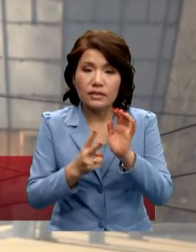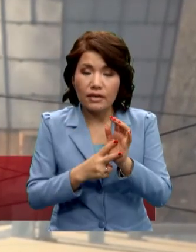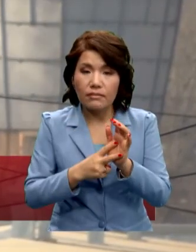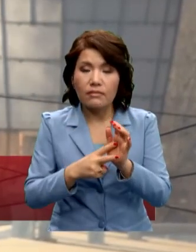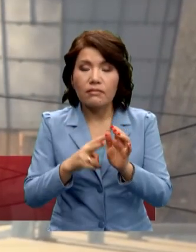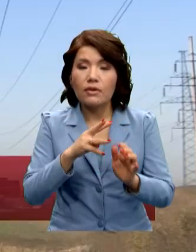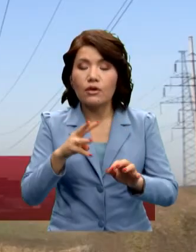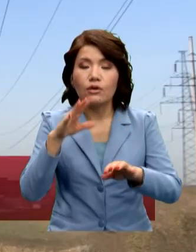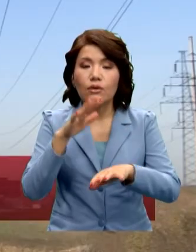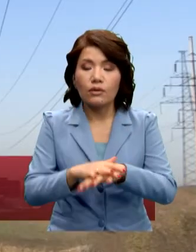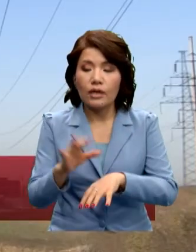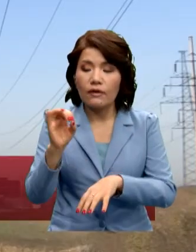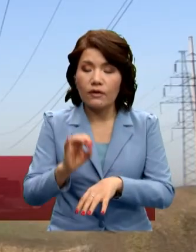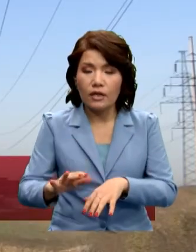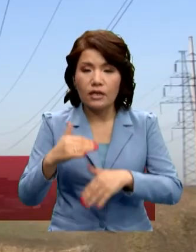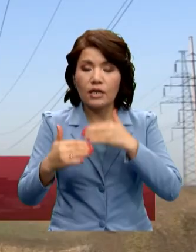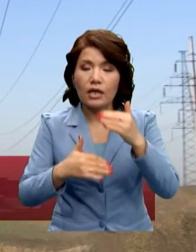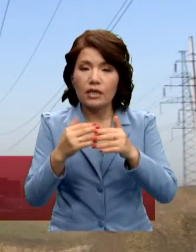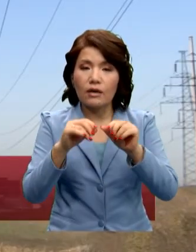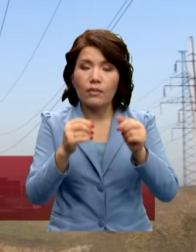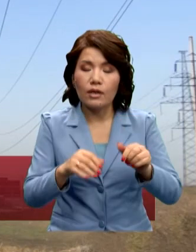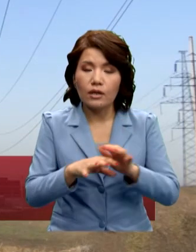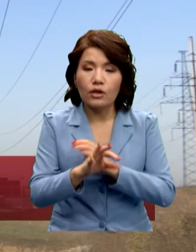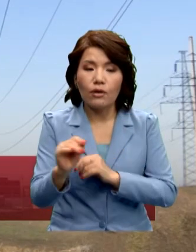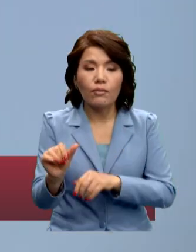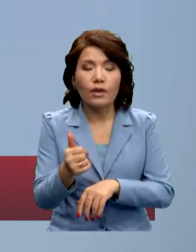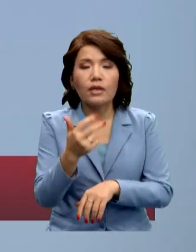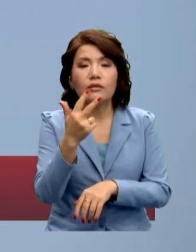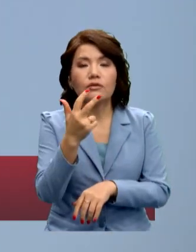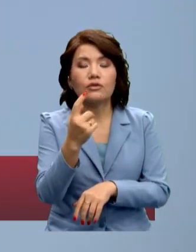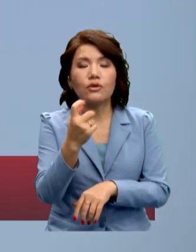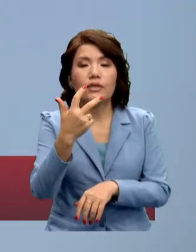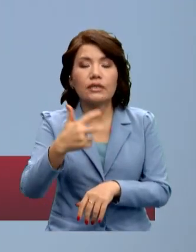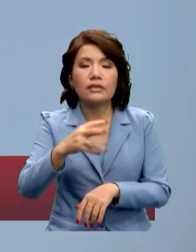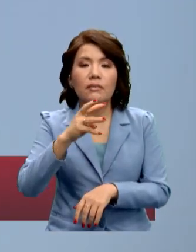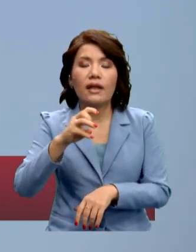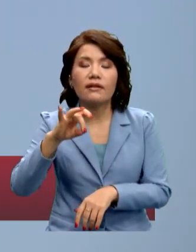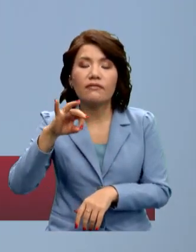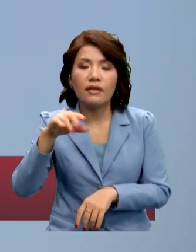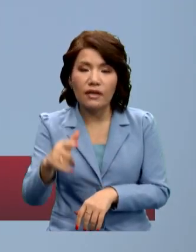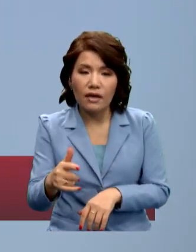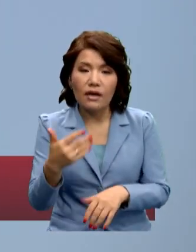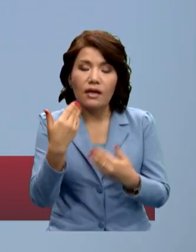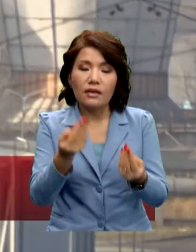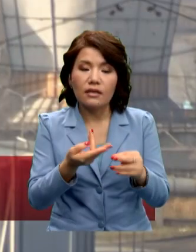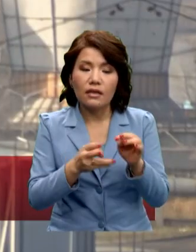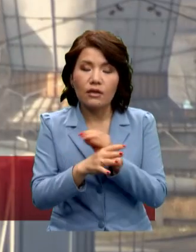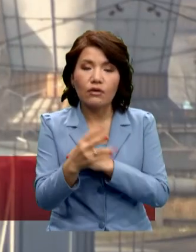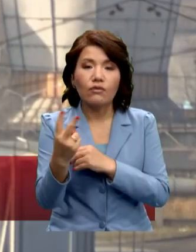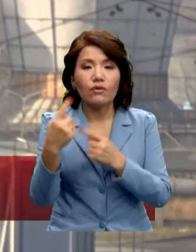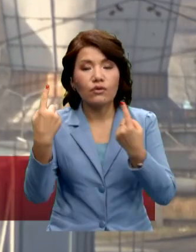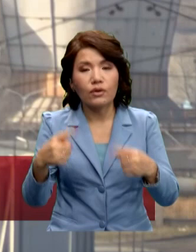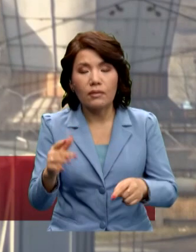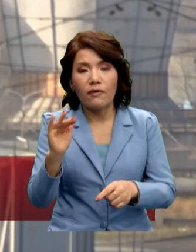банка. Европейский банк развития и реконструкции первым предоставил 130 миллиардов тенге. Сумма кредита, которая предоставится двумя